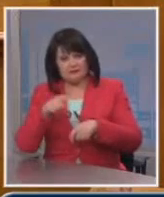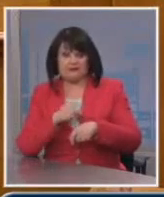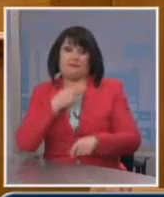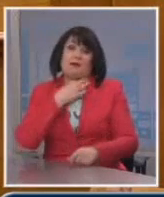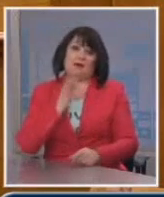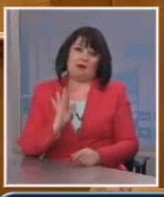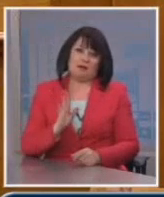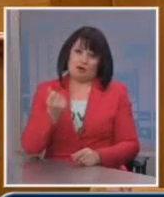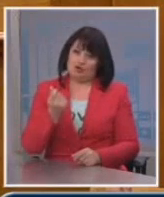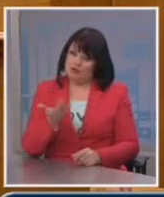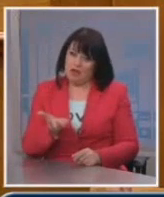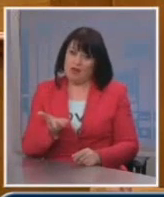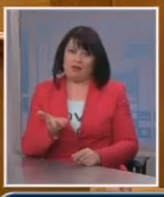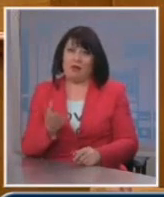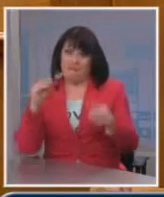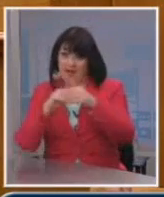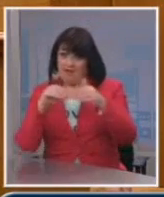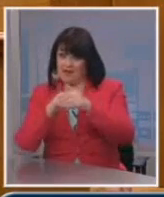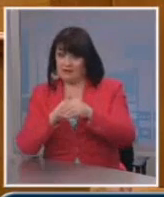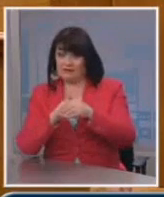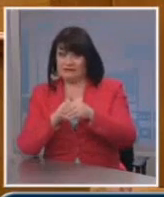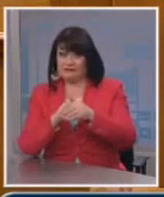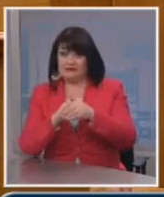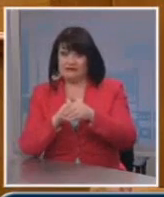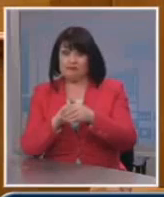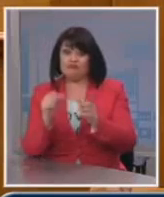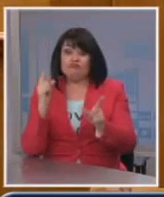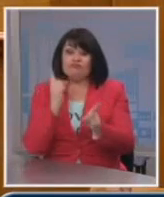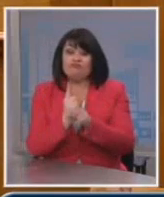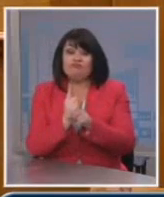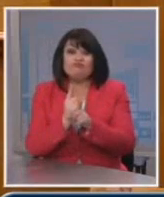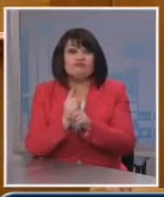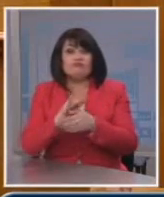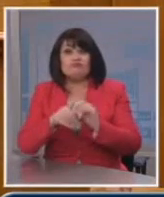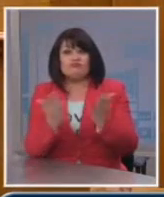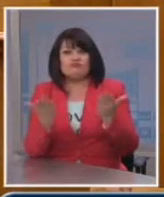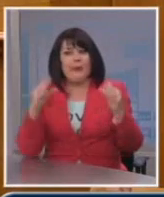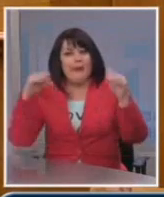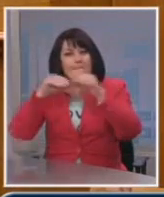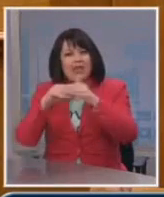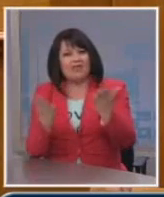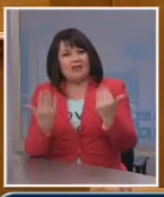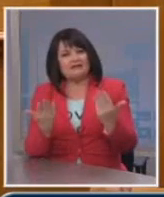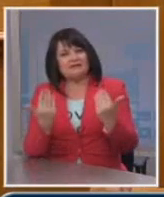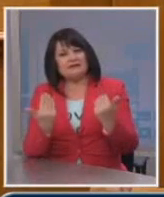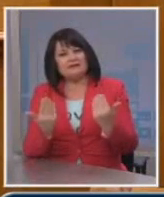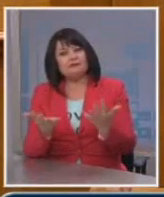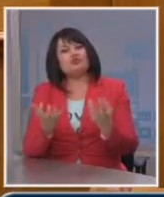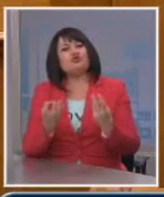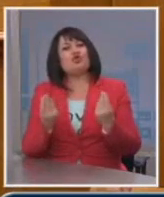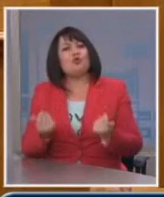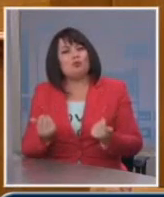η ελληνική οικονομία και βασική μας μέρημνα για την προσέλκυση αυτών να